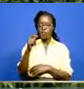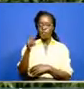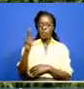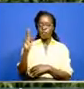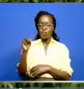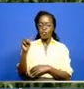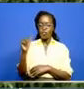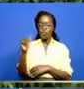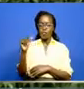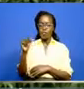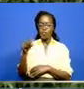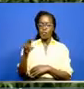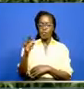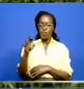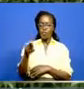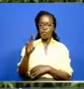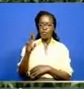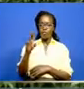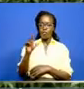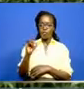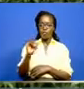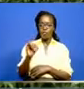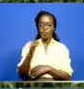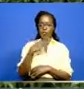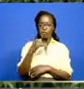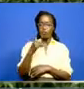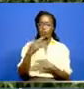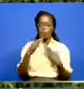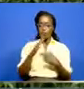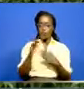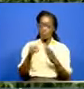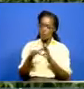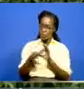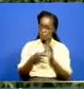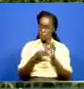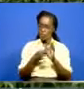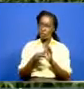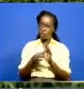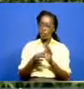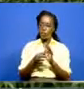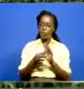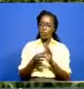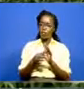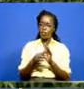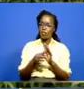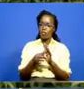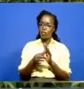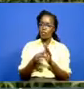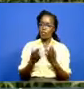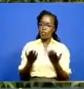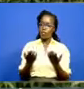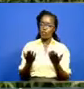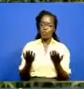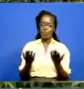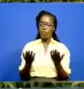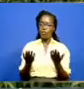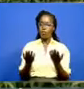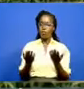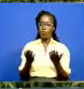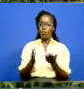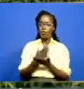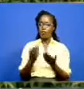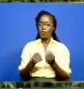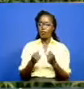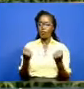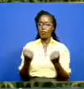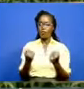kwa wananchi wake, kuwa wamoja. Mambo mengine yote tunapaswa kudijadili kutokea pale, kwa sababu ni jambo ambalo limekuja